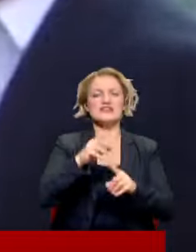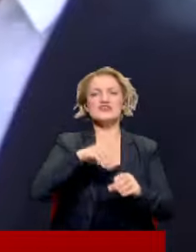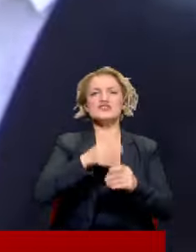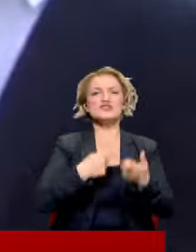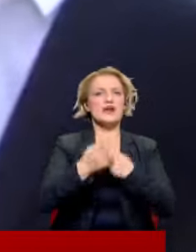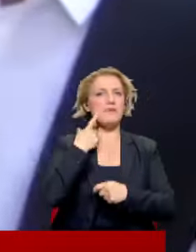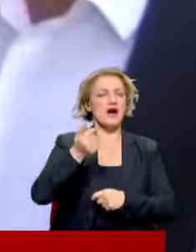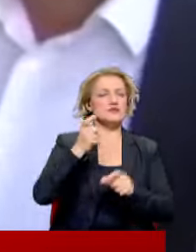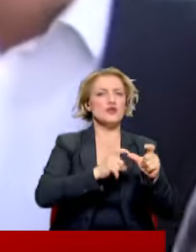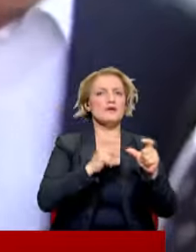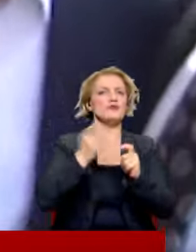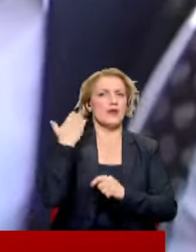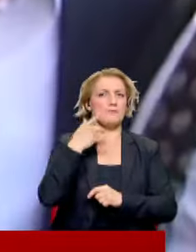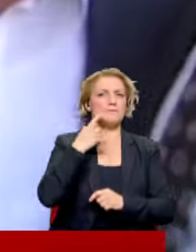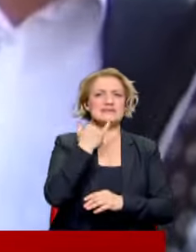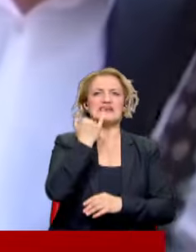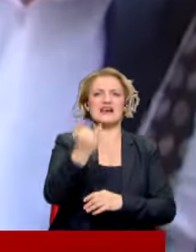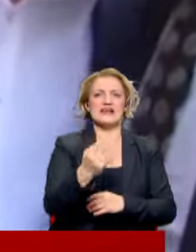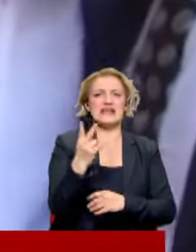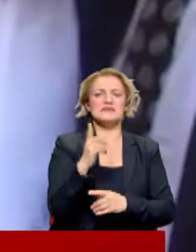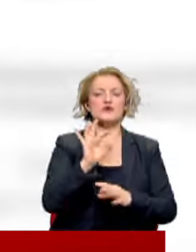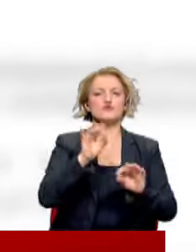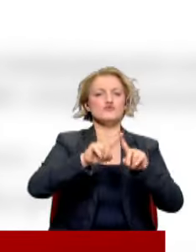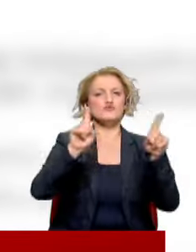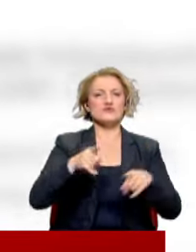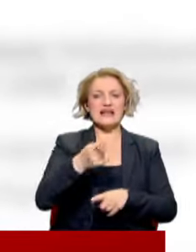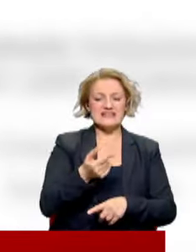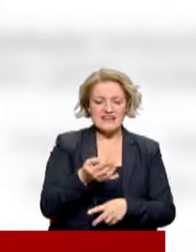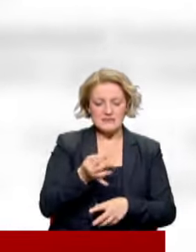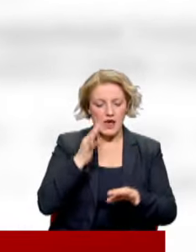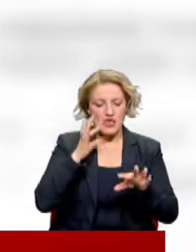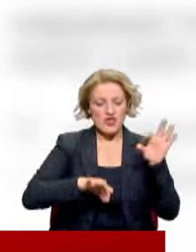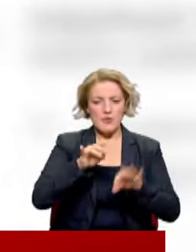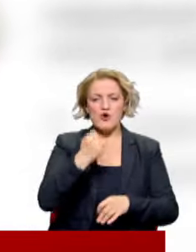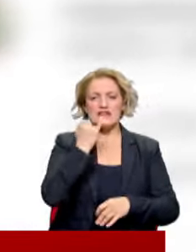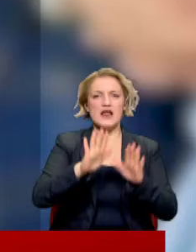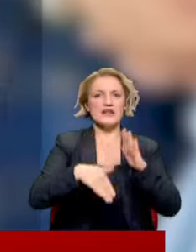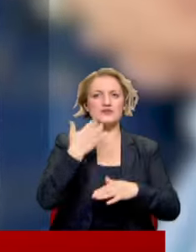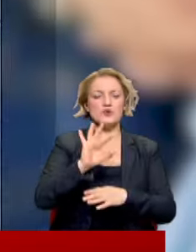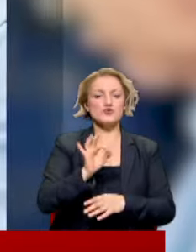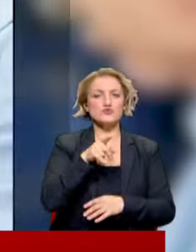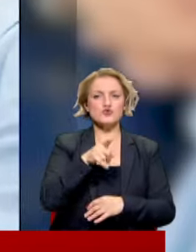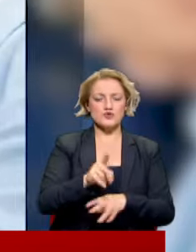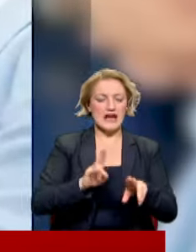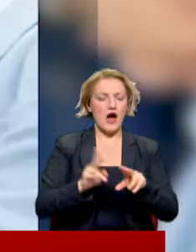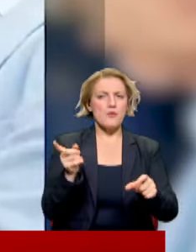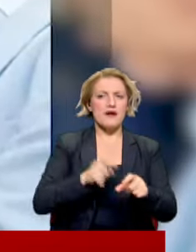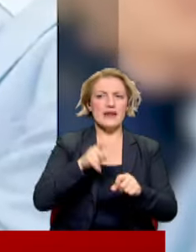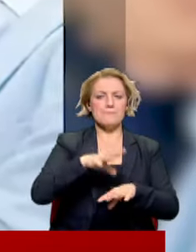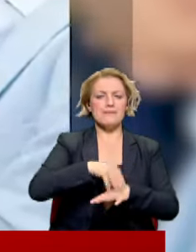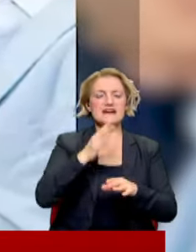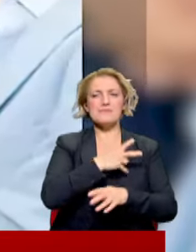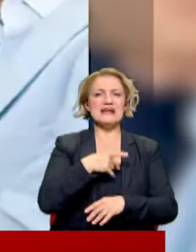Bakanı Süleyman Soylu'nun Mardin ziyareti. İkili bir kuyumcuda tesbih inceliyorlar. O ziyaretten sonra kuyumcunun kayyum atanan